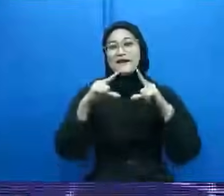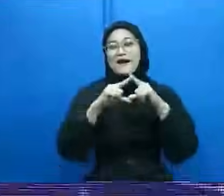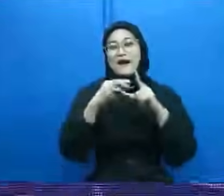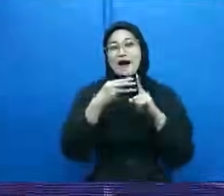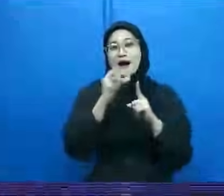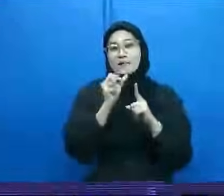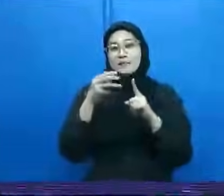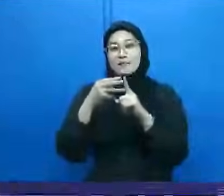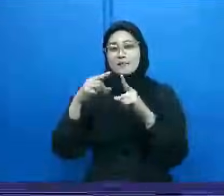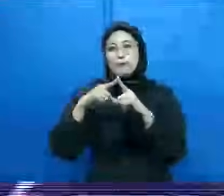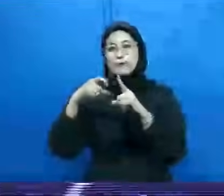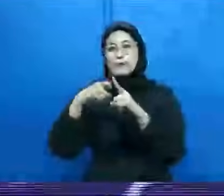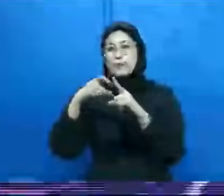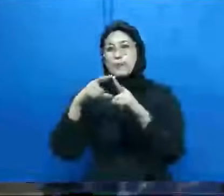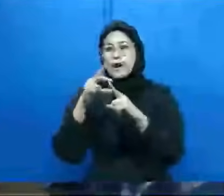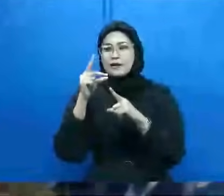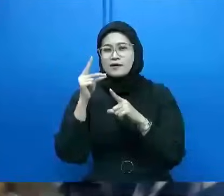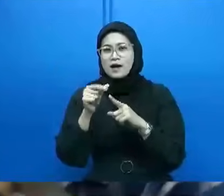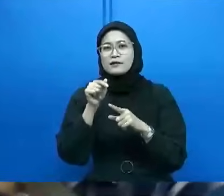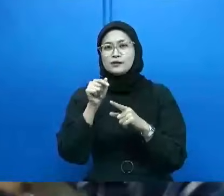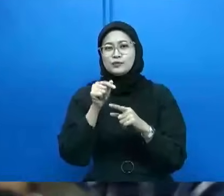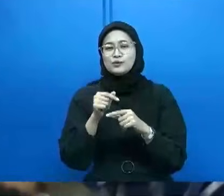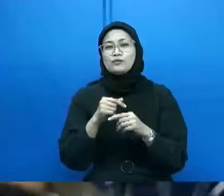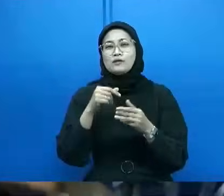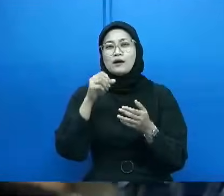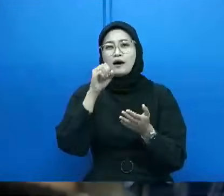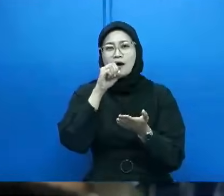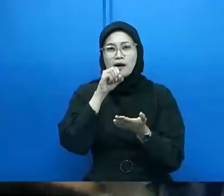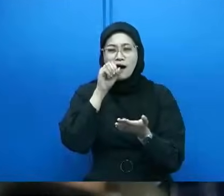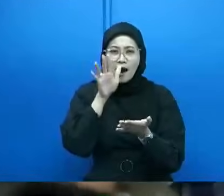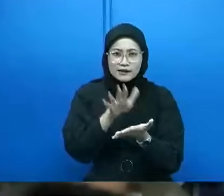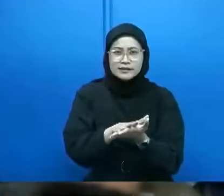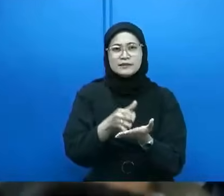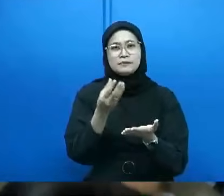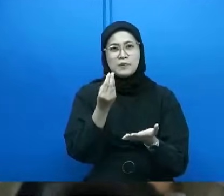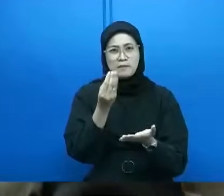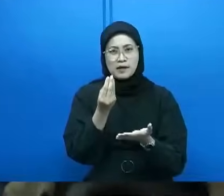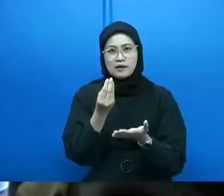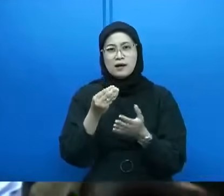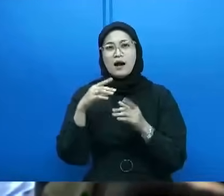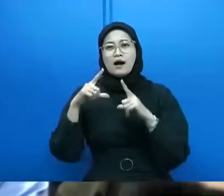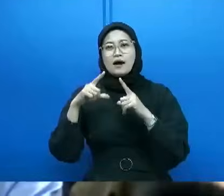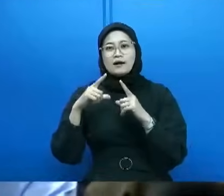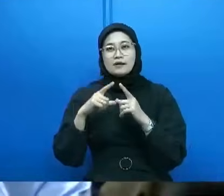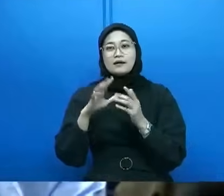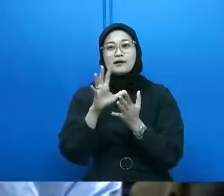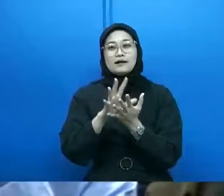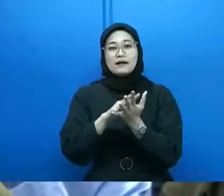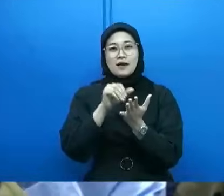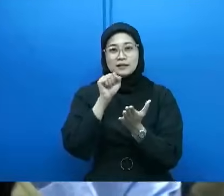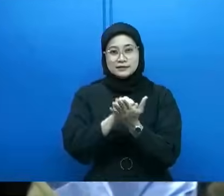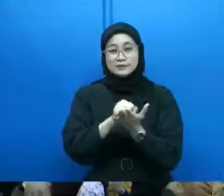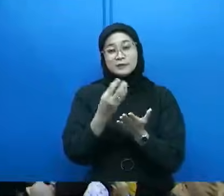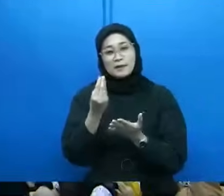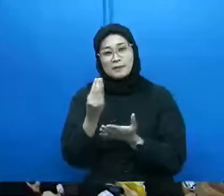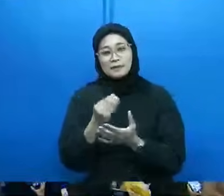hadisnya. Ibnu Umar, berapa hadisnya. Cari kitab sunan. Anda ingin melacak innamal a'malu binniyat, ada di kitab apa, cari kitab